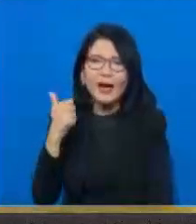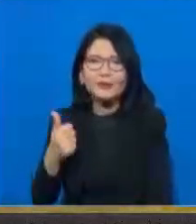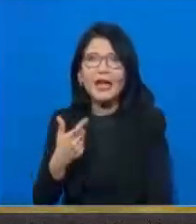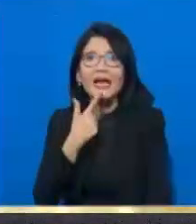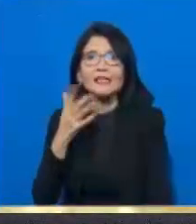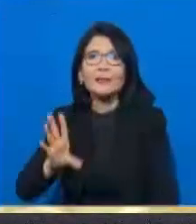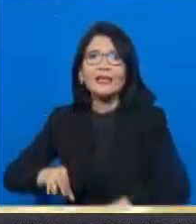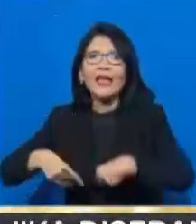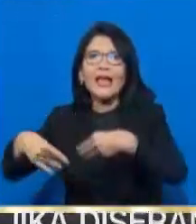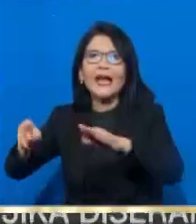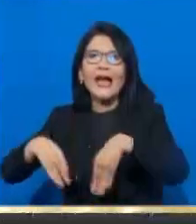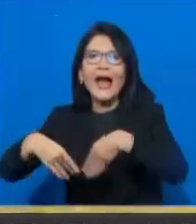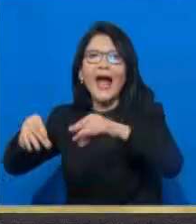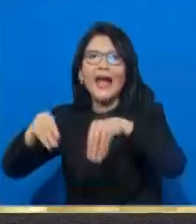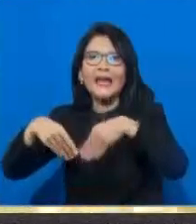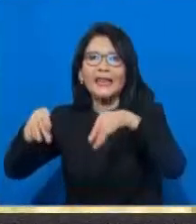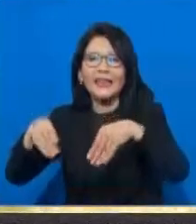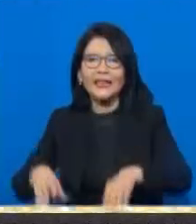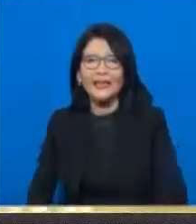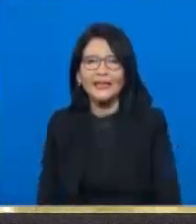kain sutra yang bergoyang ditiup angin.